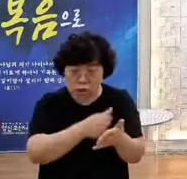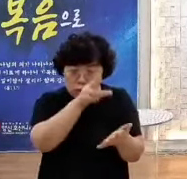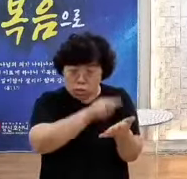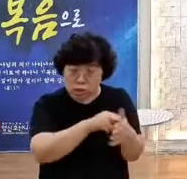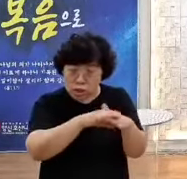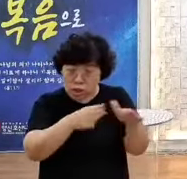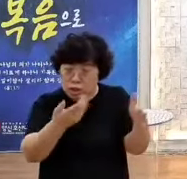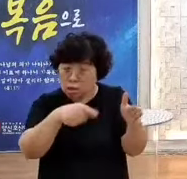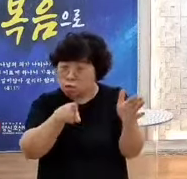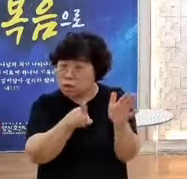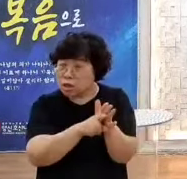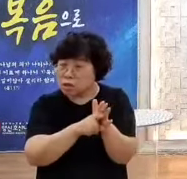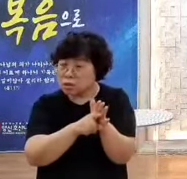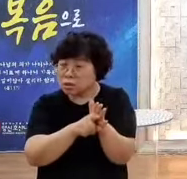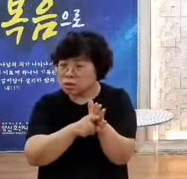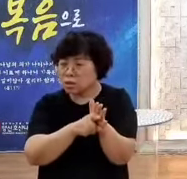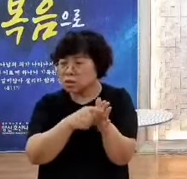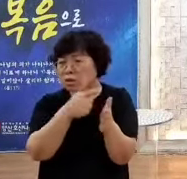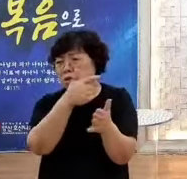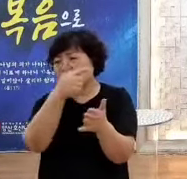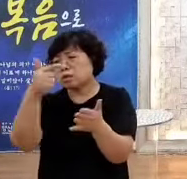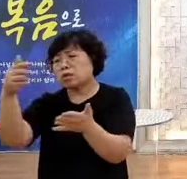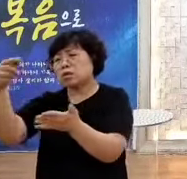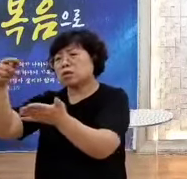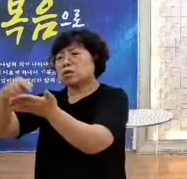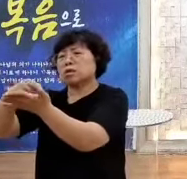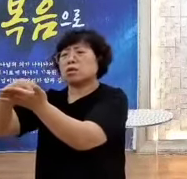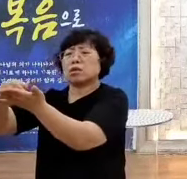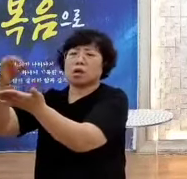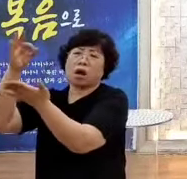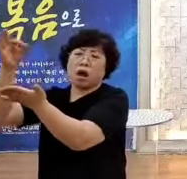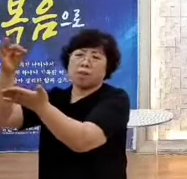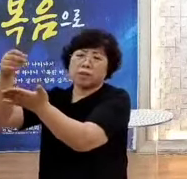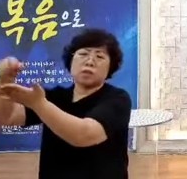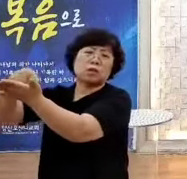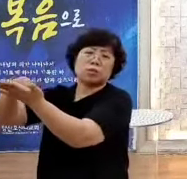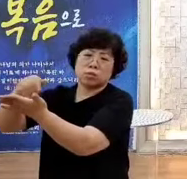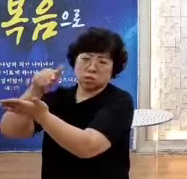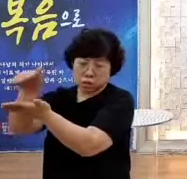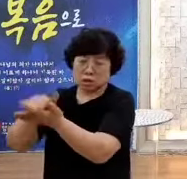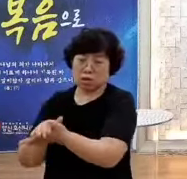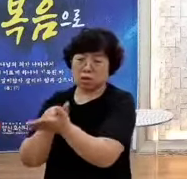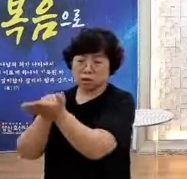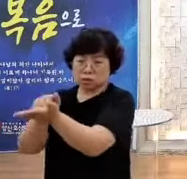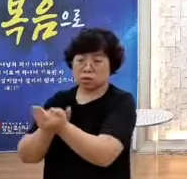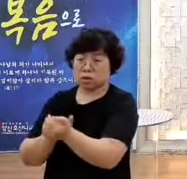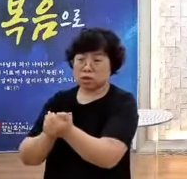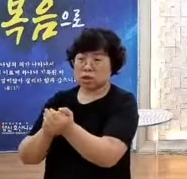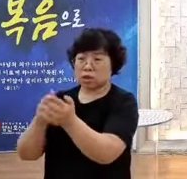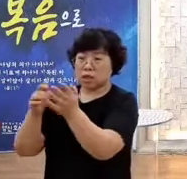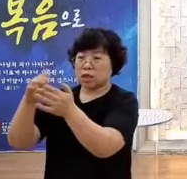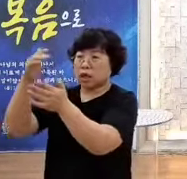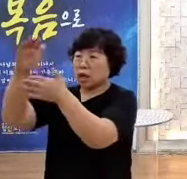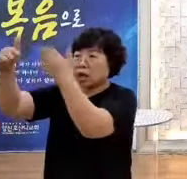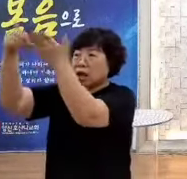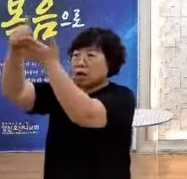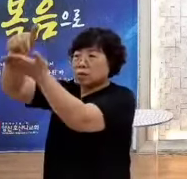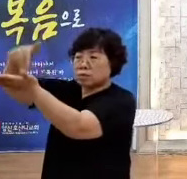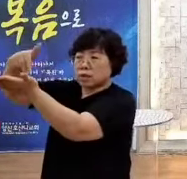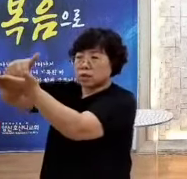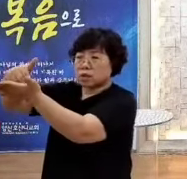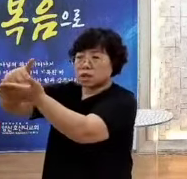해결하기 위해서 너무나도 큰 대가를 치렀다. 그와 함께 살리셨다는 말이에요. 그 아들을 죽이신 그 사실을 말하는